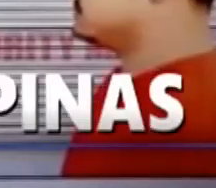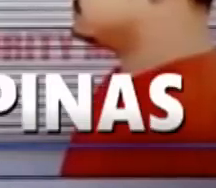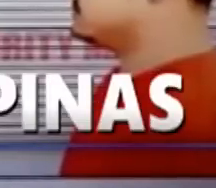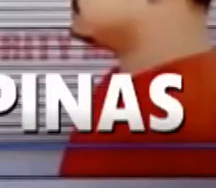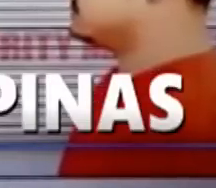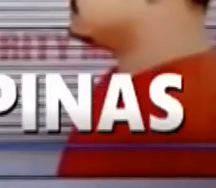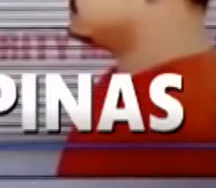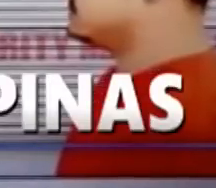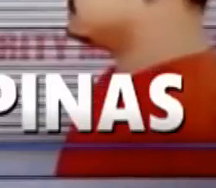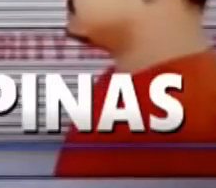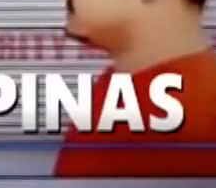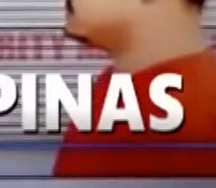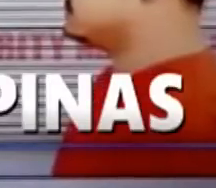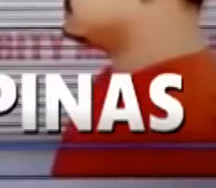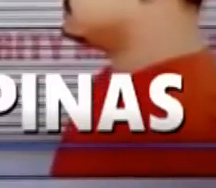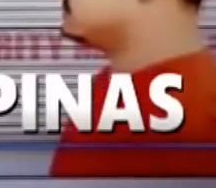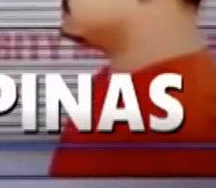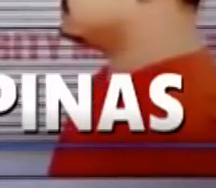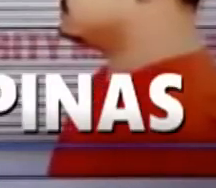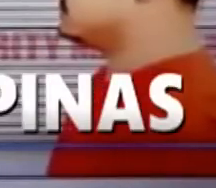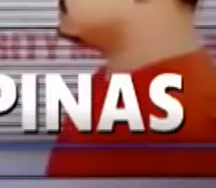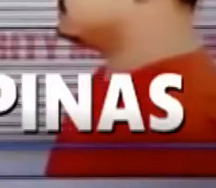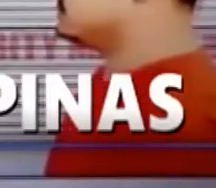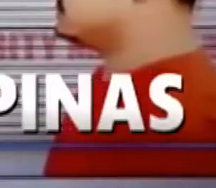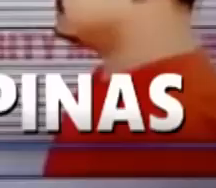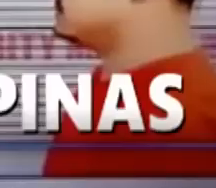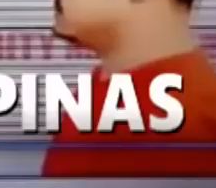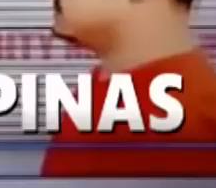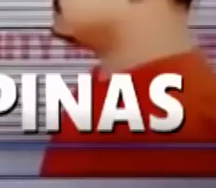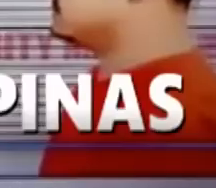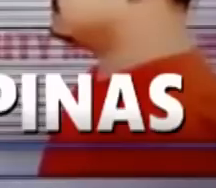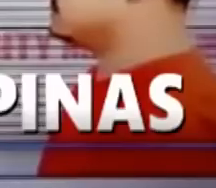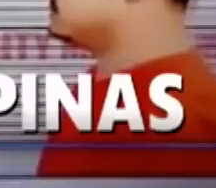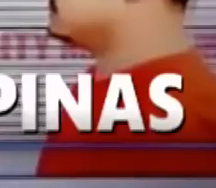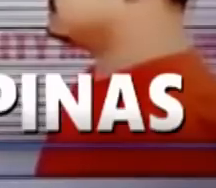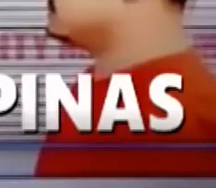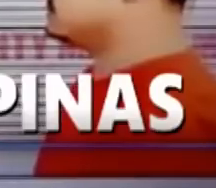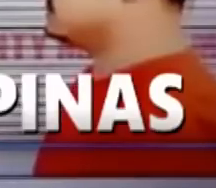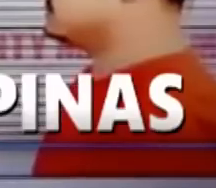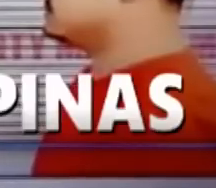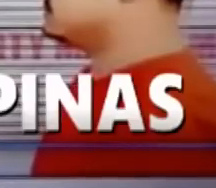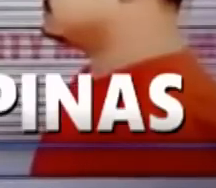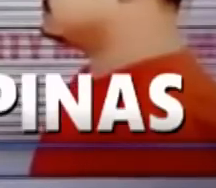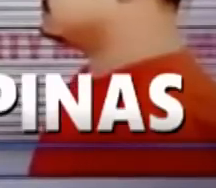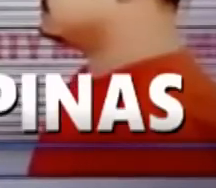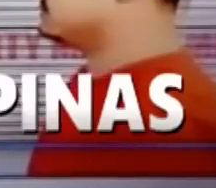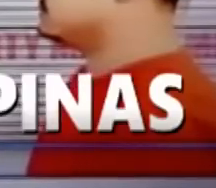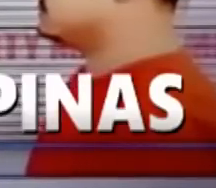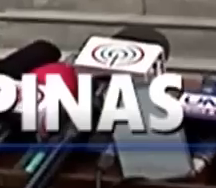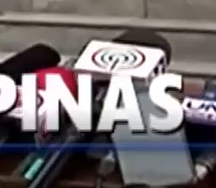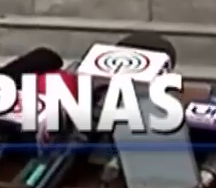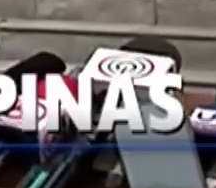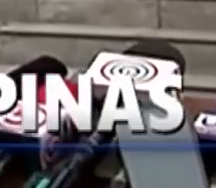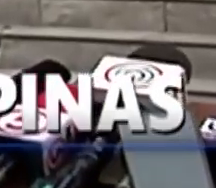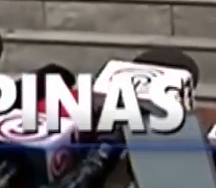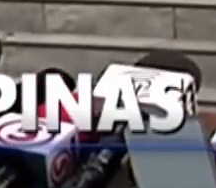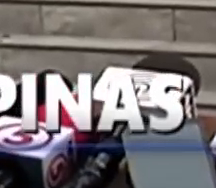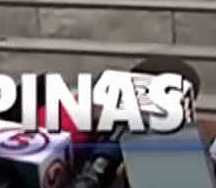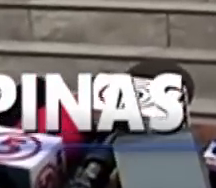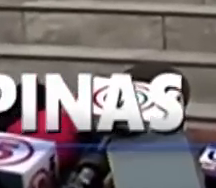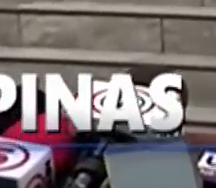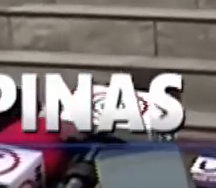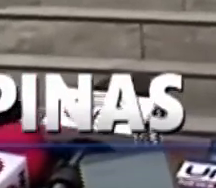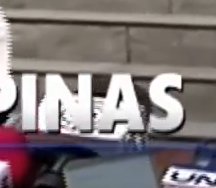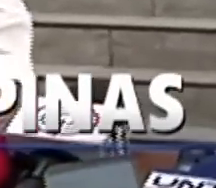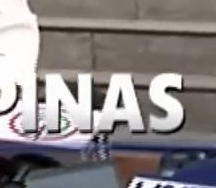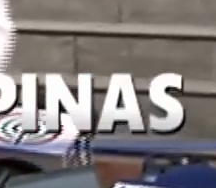Susunod, isa sa 4 na Japanese nationals na sangkot sa robbery group sa Japan. Wala nang kinakaharap na kaso sa bansa at maaari nang ma-deport